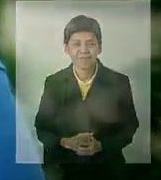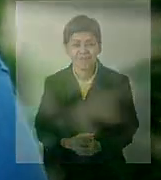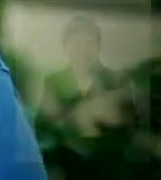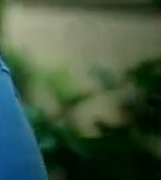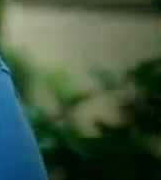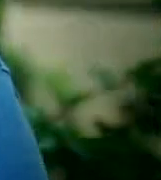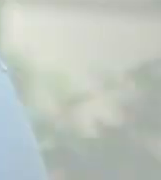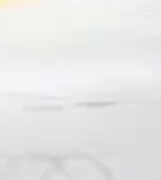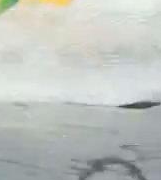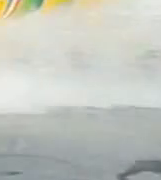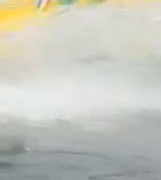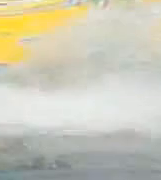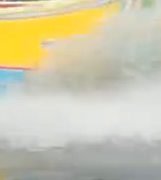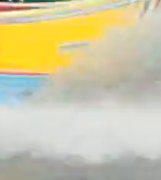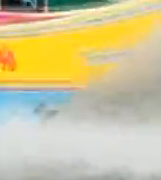ราชบุรี